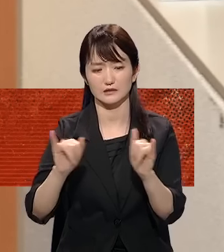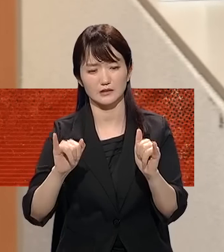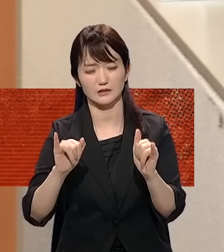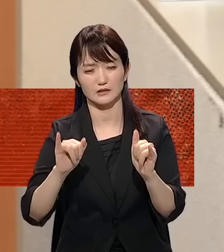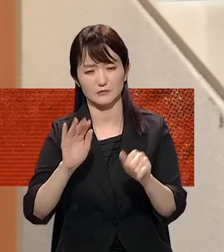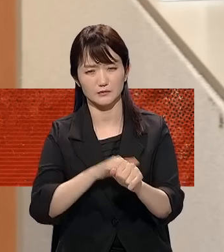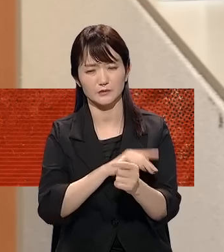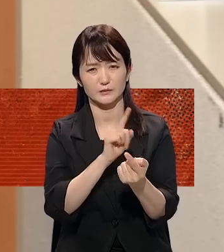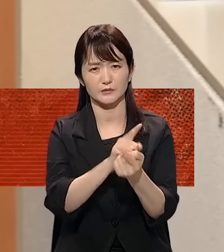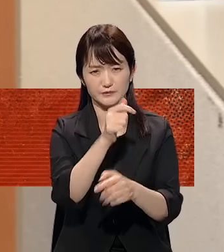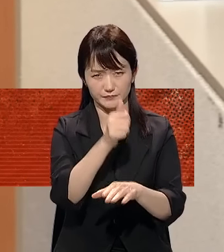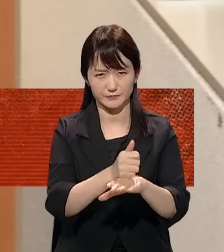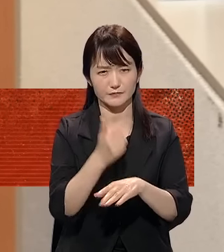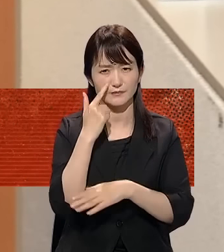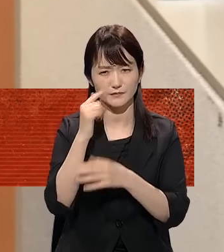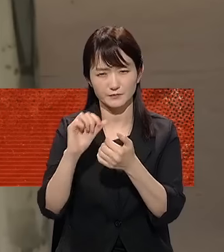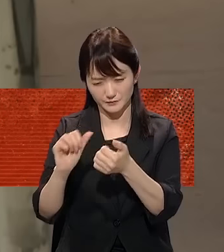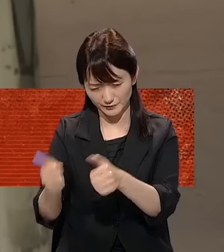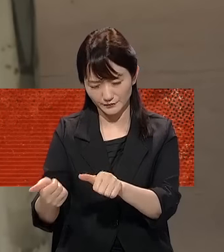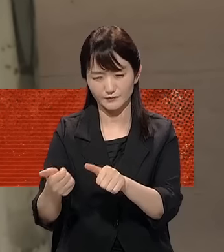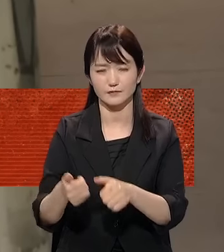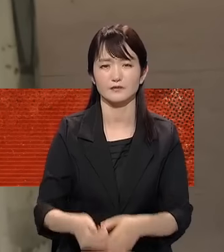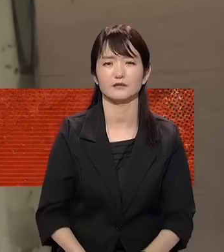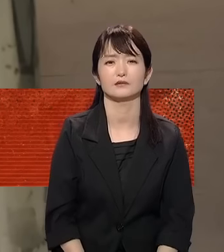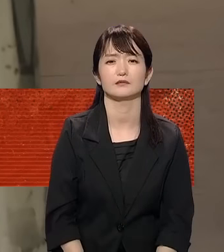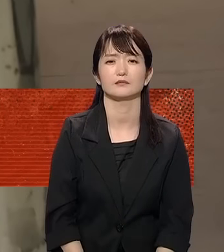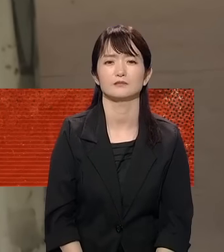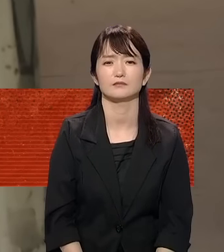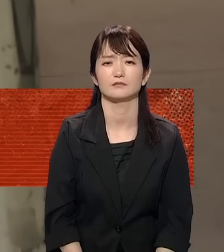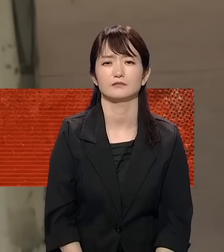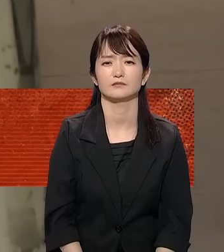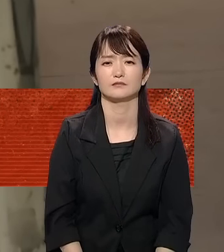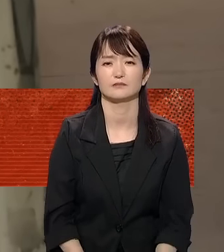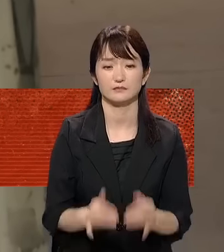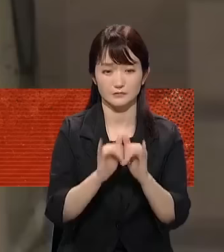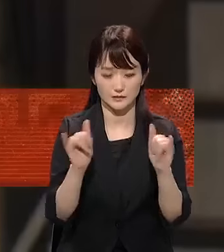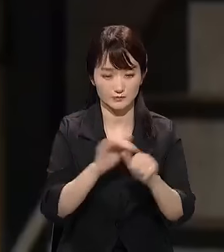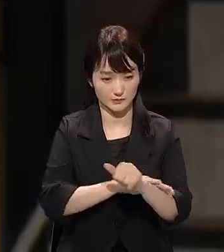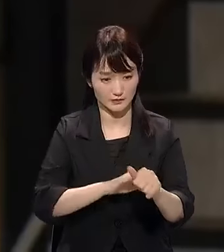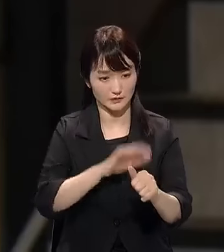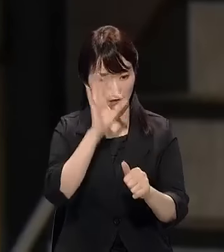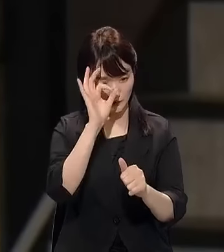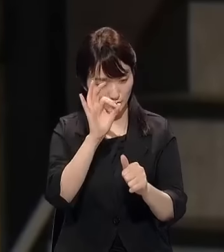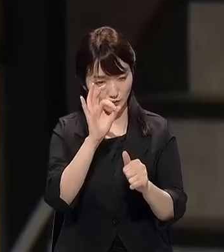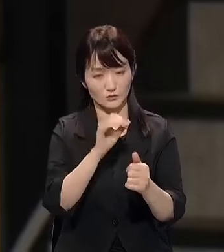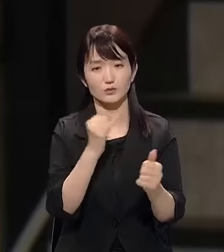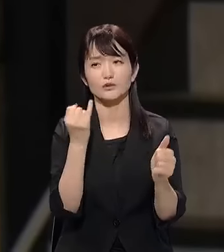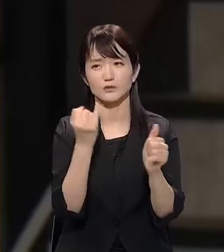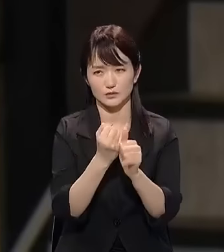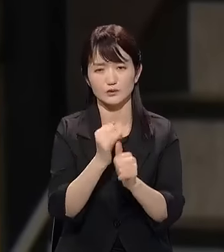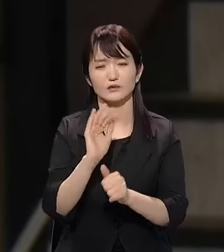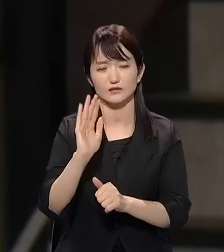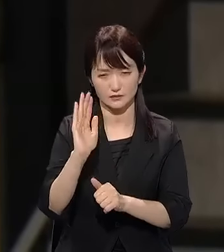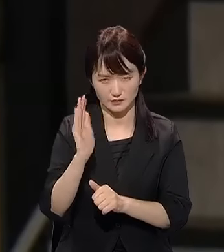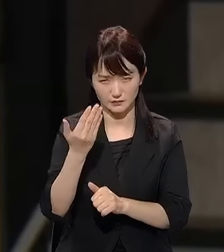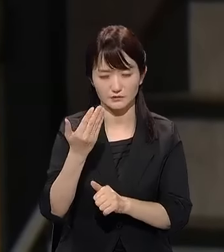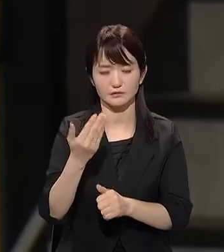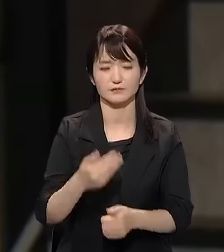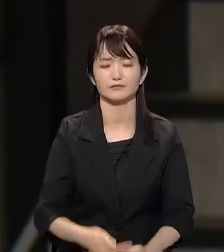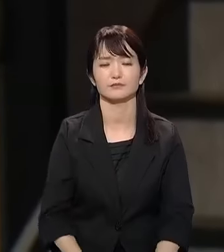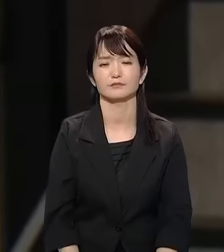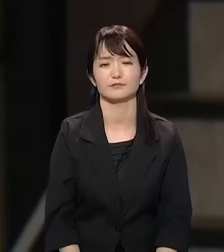결과적으로는 아버지까지 돌아가신 그런 상황이 된 건데 정말 사람을 잘 보고 결혼을 갖다가 할 필요가 있다는